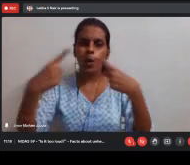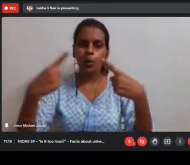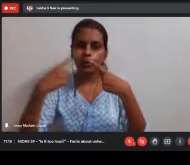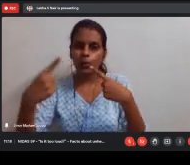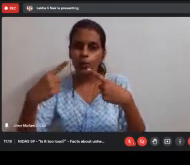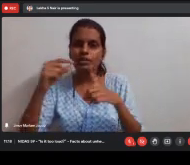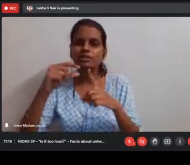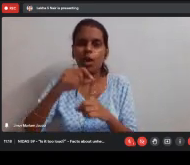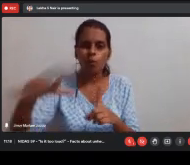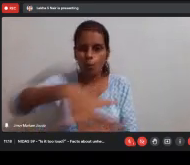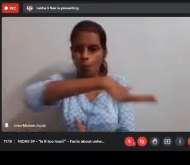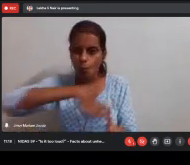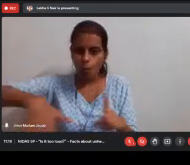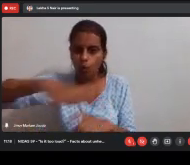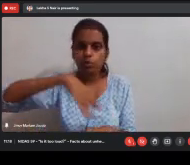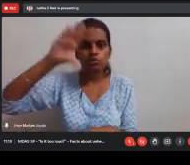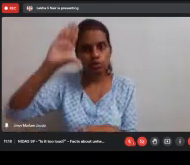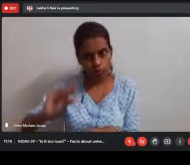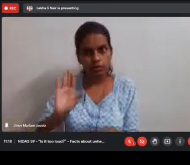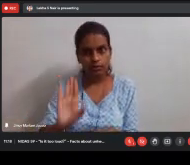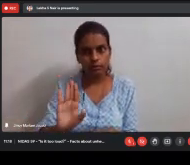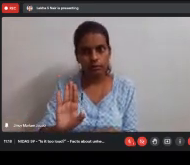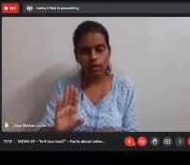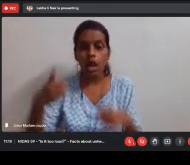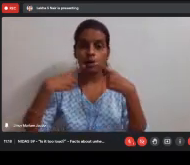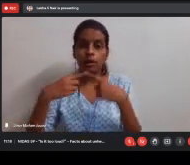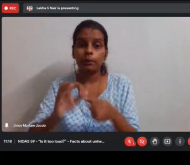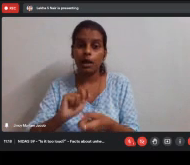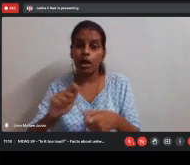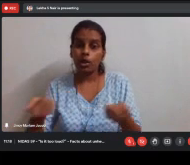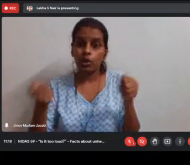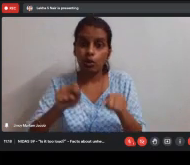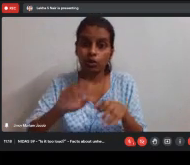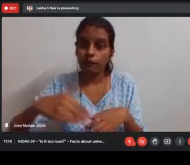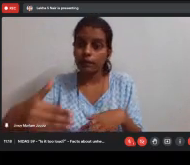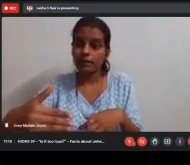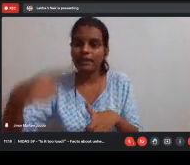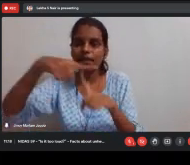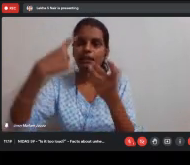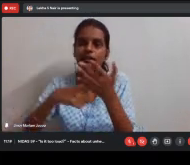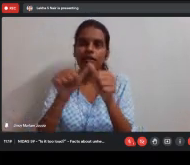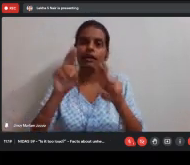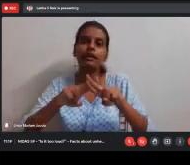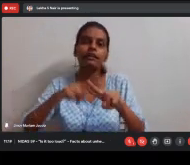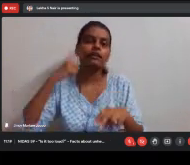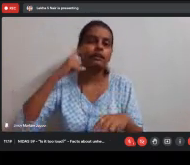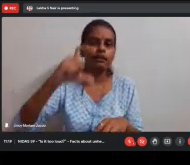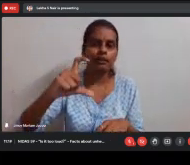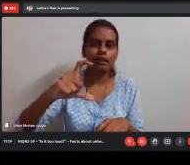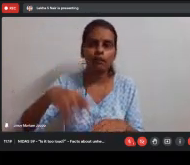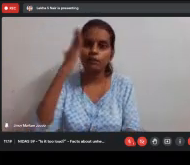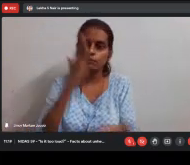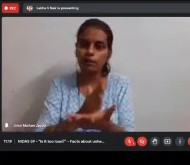COVID-19 നമ്മളിപ്പോ സ്റ്റഡി, പല പ്രസിദ്ധീകരിച്ചുള്ള സ്റ്റഡി റിപ്പോർട്ടുകൾ, പഠനങ്ങൾ നോക്കിക്കഴിഞ്ഞു കഴിഞ്ഞാൽ